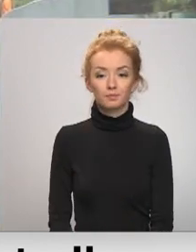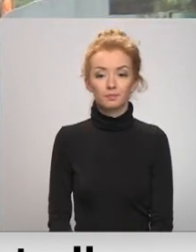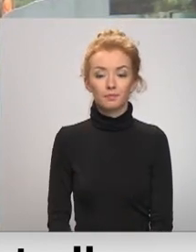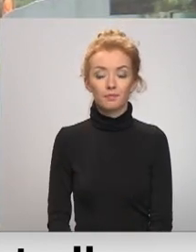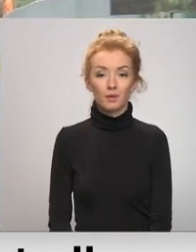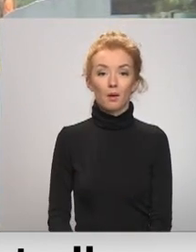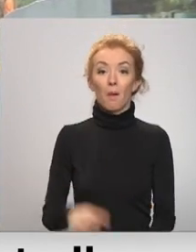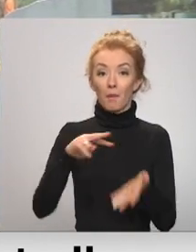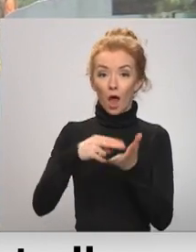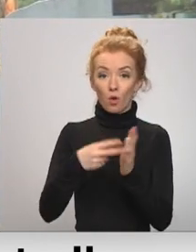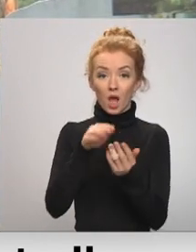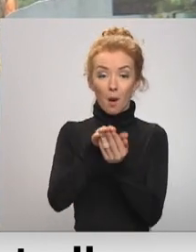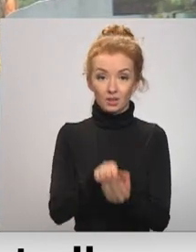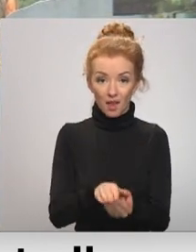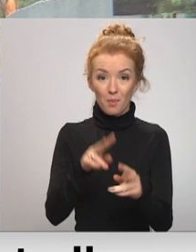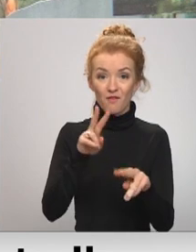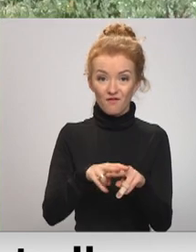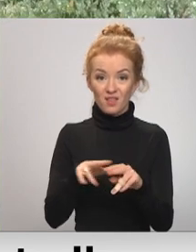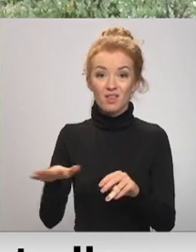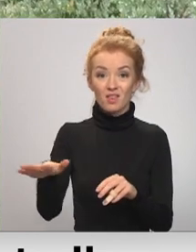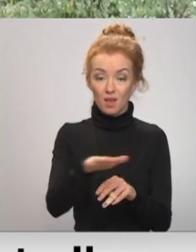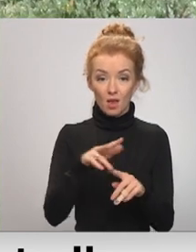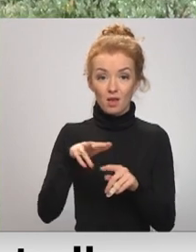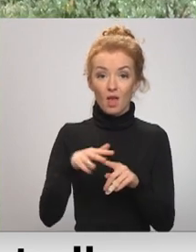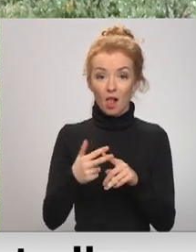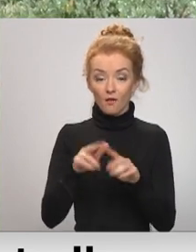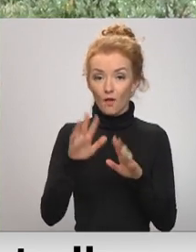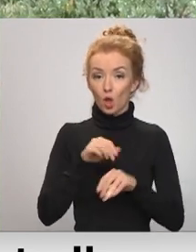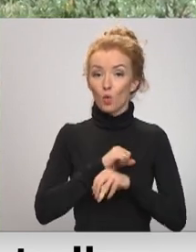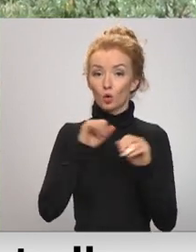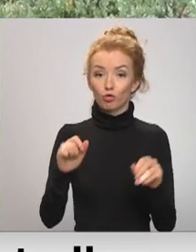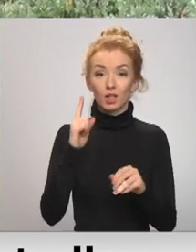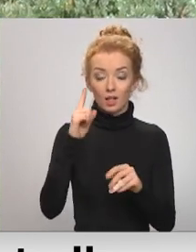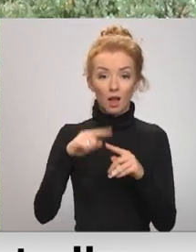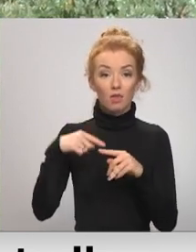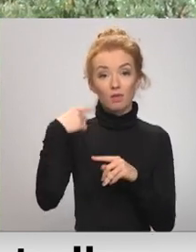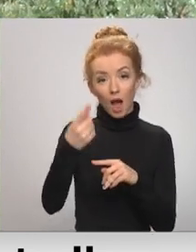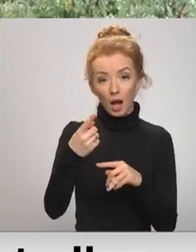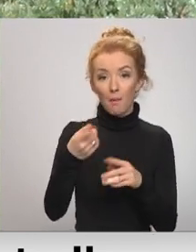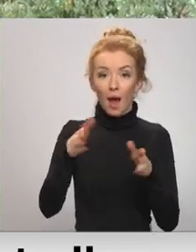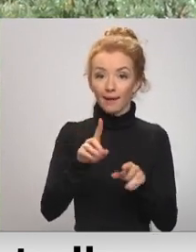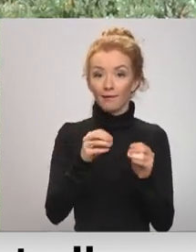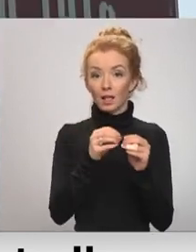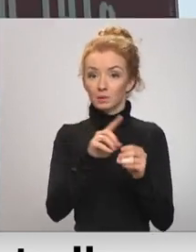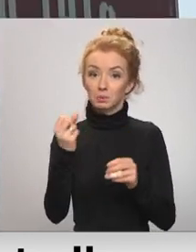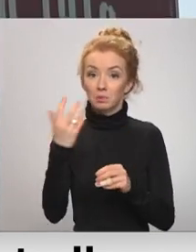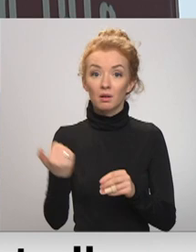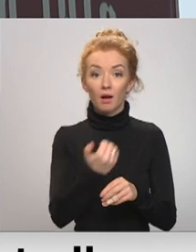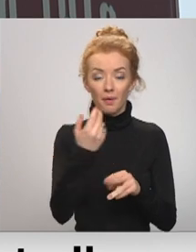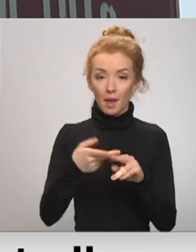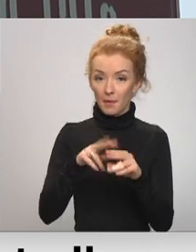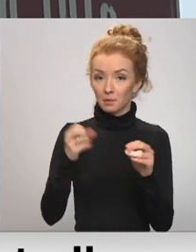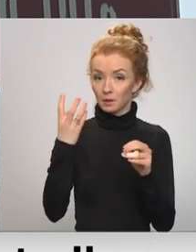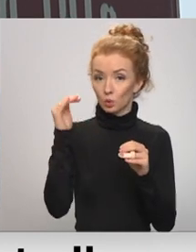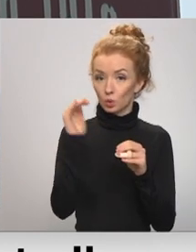Piesaušajām plānotajām kapsētām vietu zemesklēpī Jelgavā varēšot nodrošināt vien nākamos 10 līdz 15 gadus, tāpēc 15